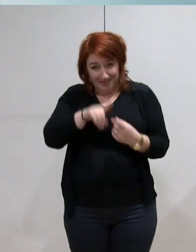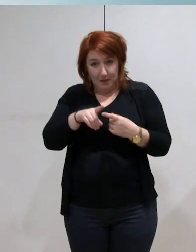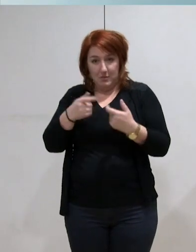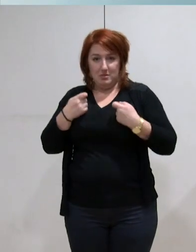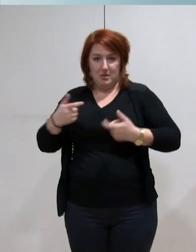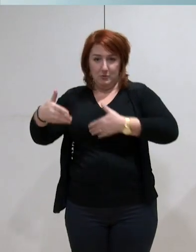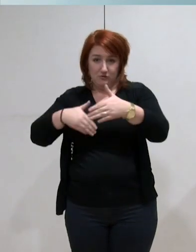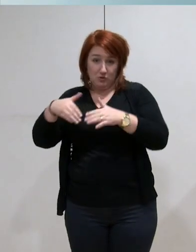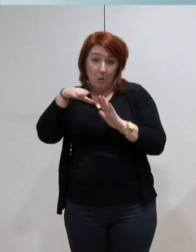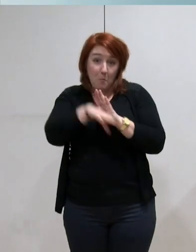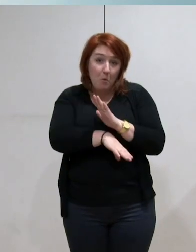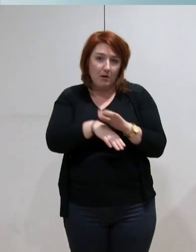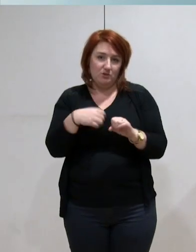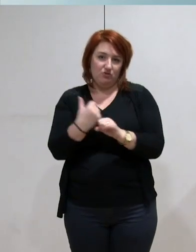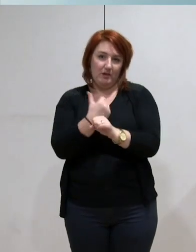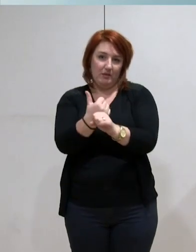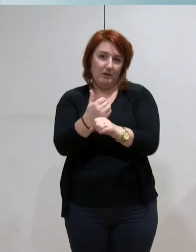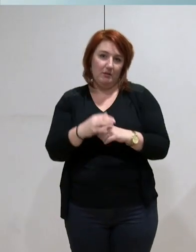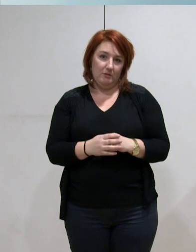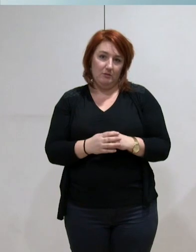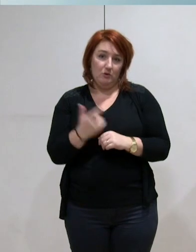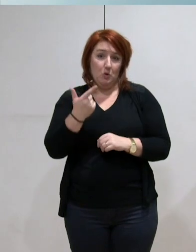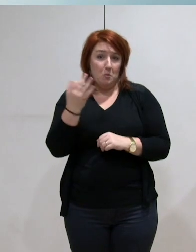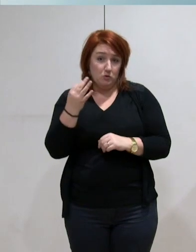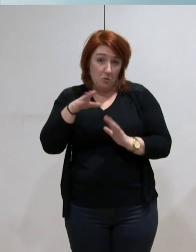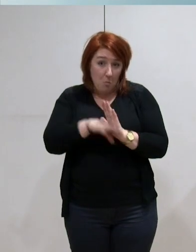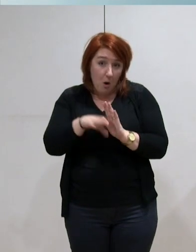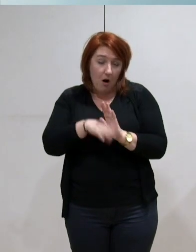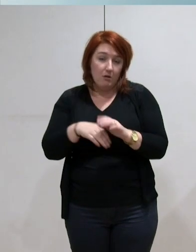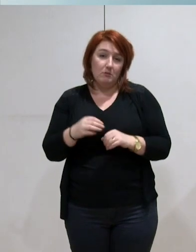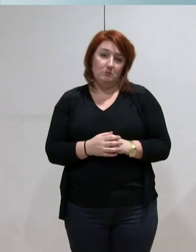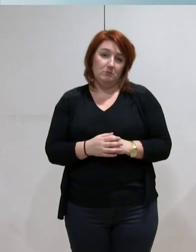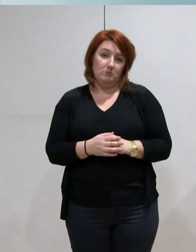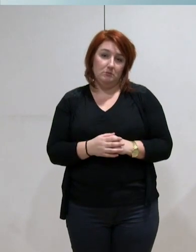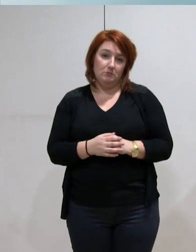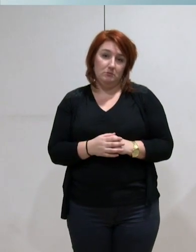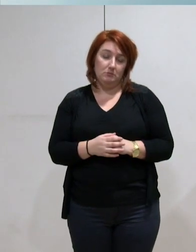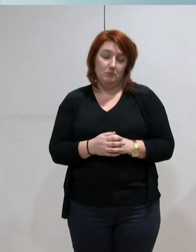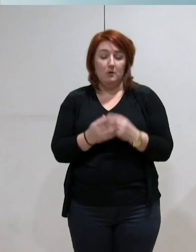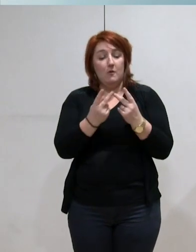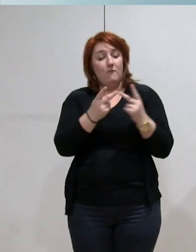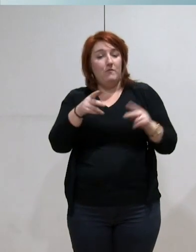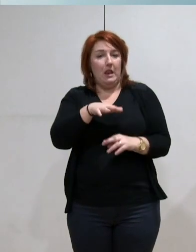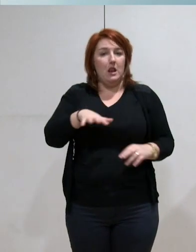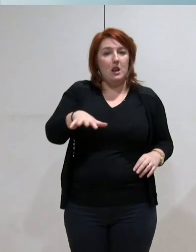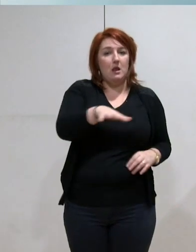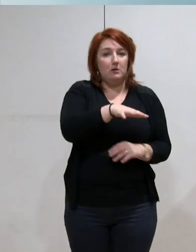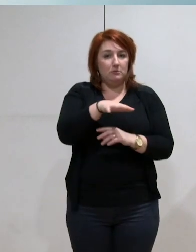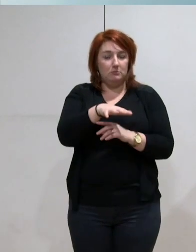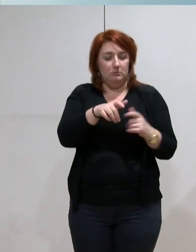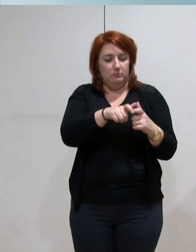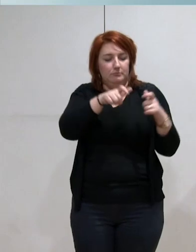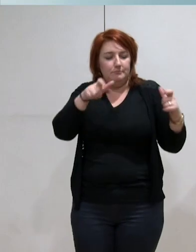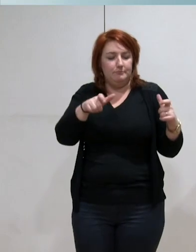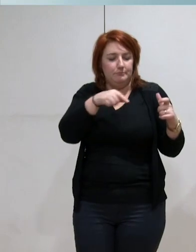fonctionnement chaque année moins de 2 % d'une ville qui euh a un train de